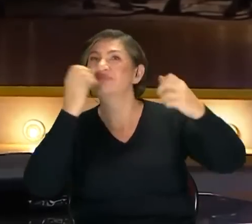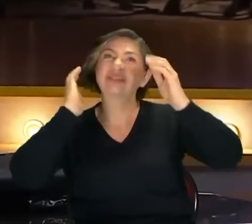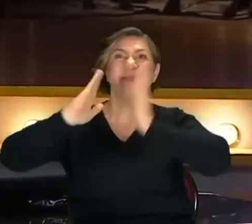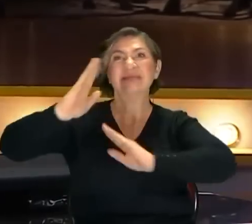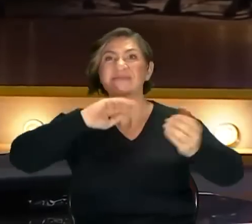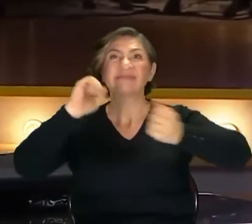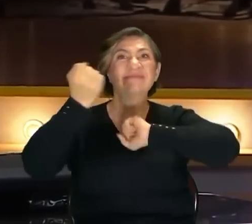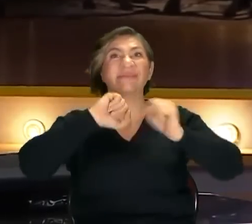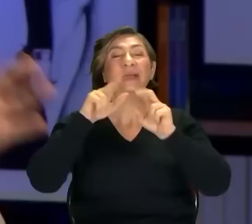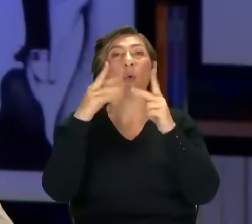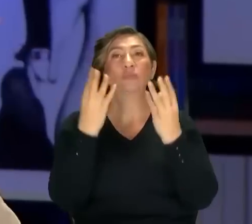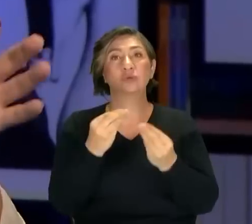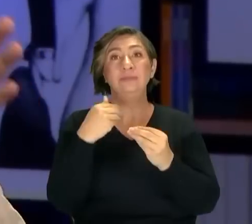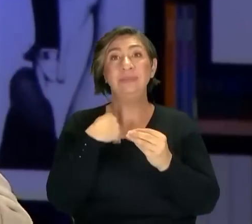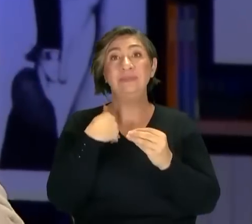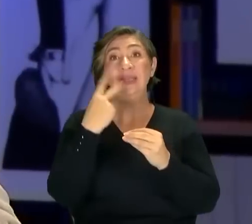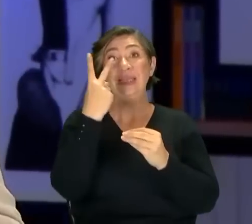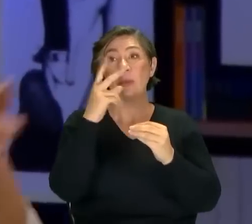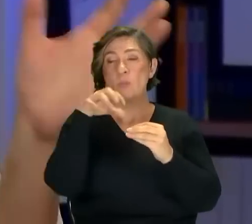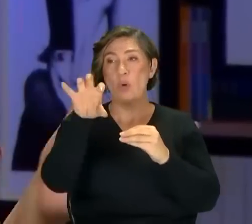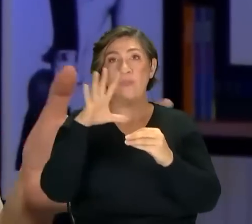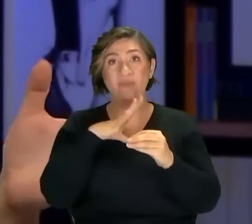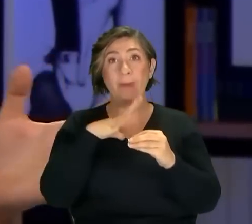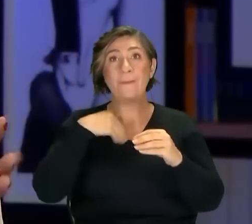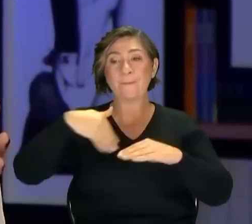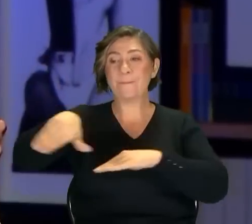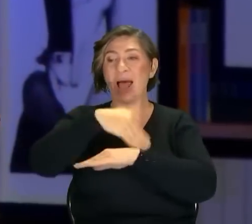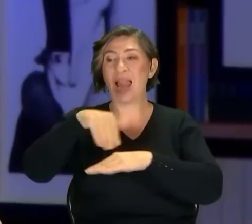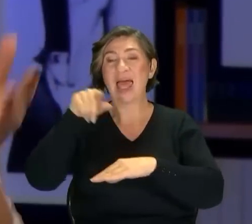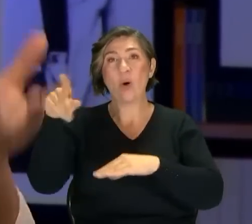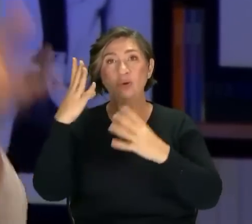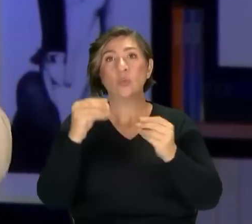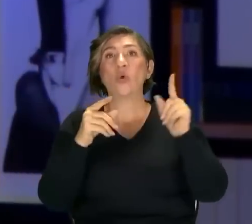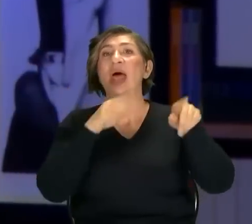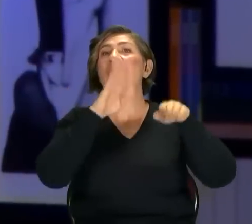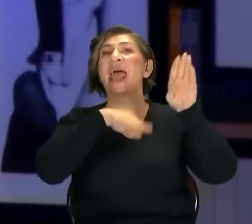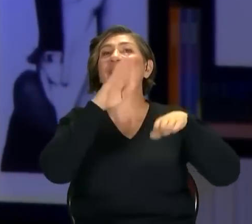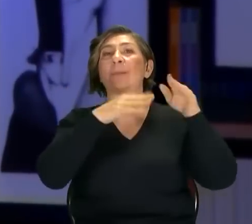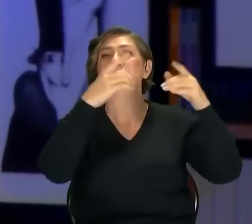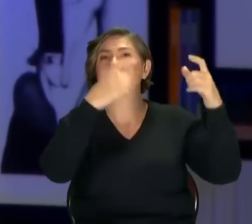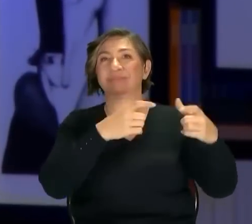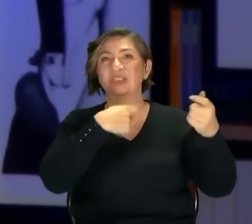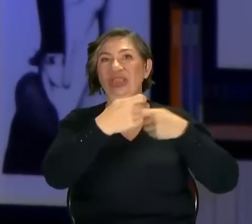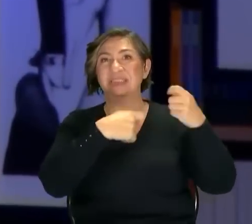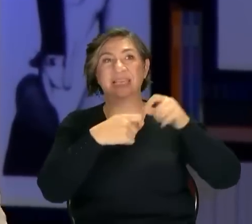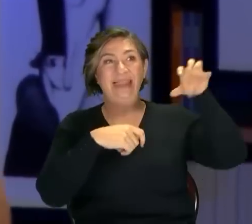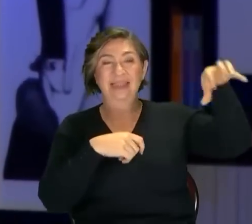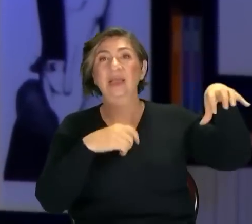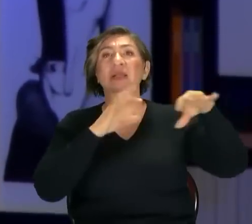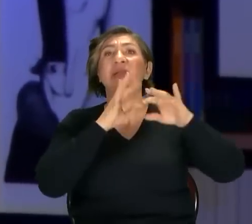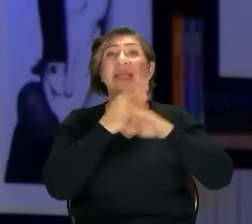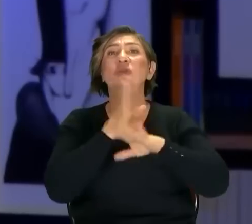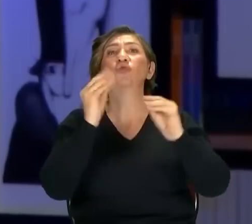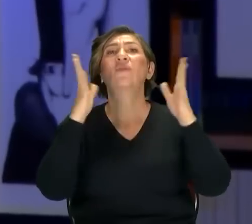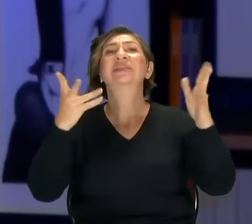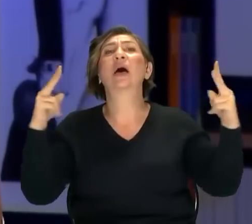Ha? Bizim dizide iki bölüm vardı. Ben mahalle tarafında olduğum için onlar reklam şirket tarafındalardı. O yüzden